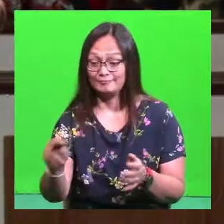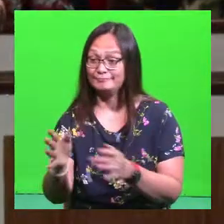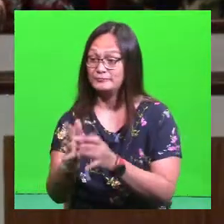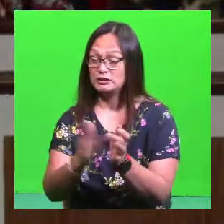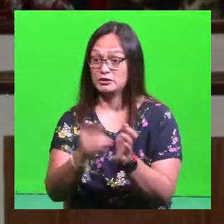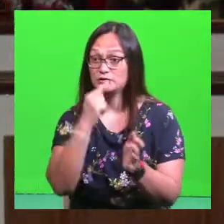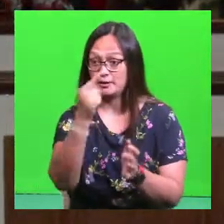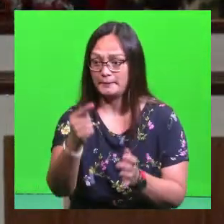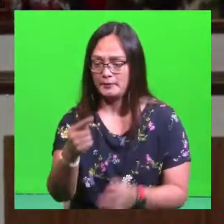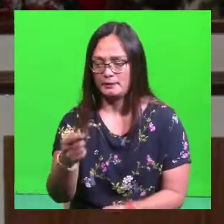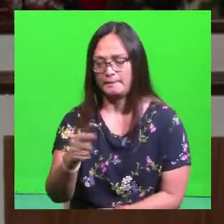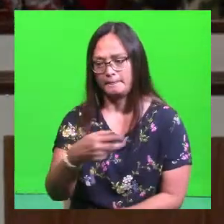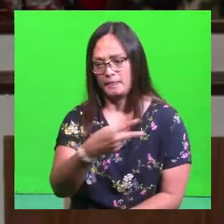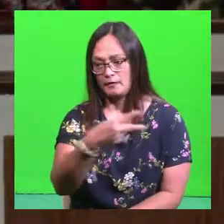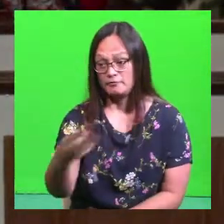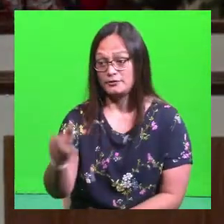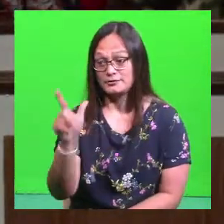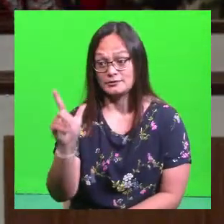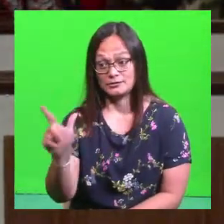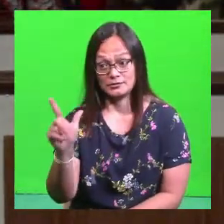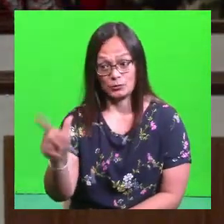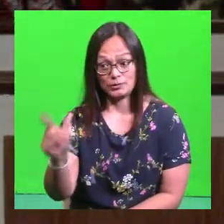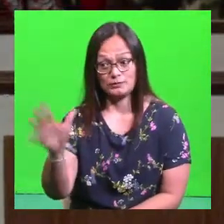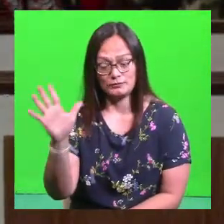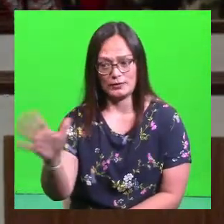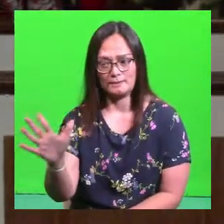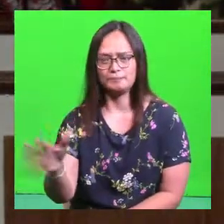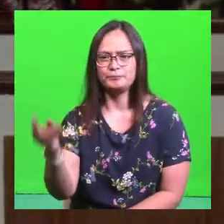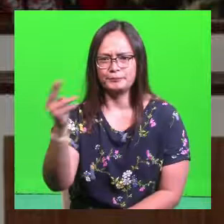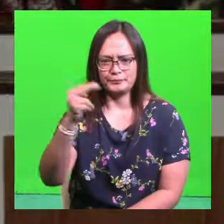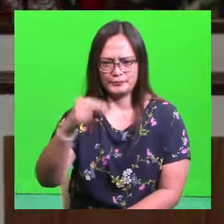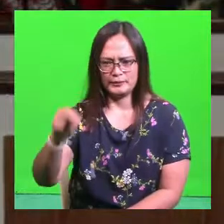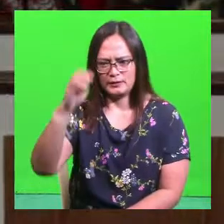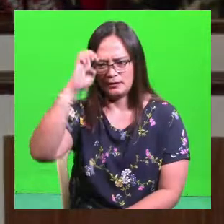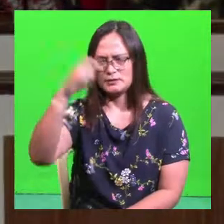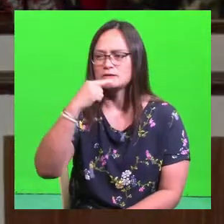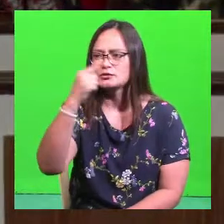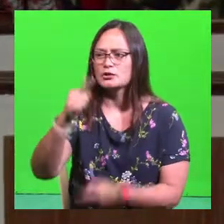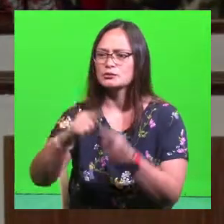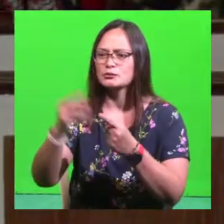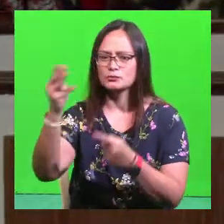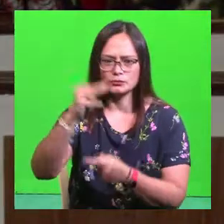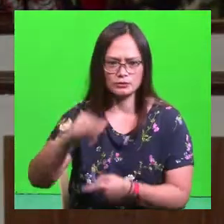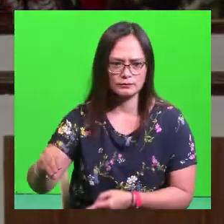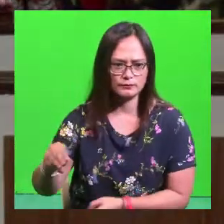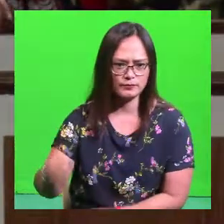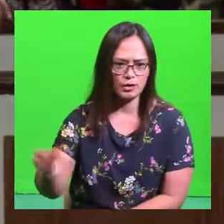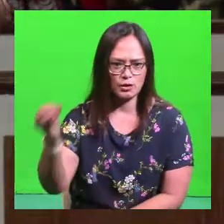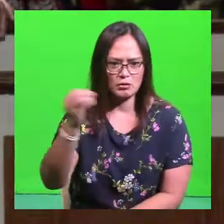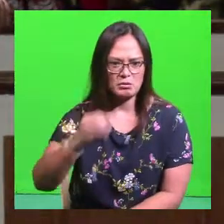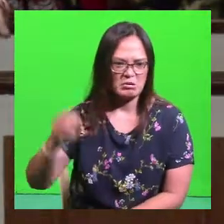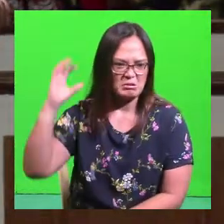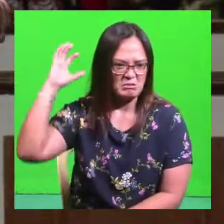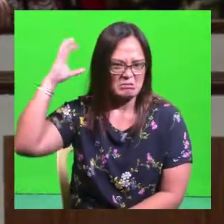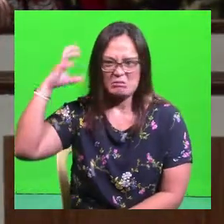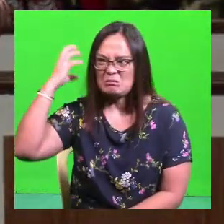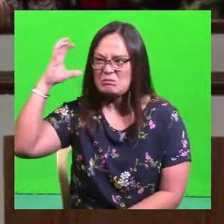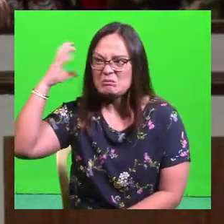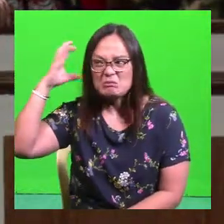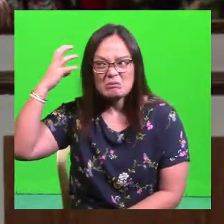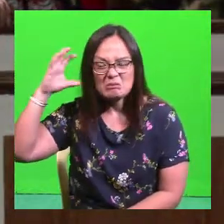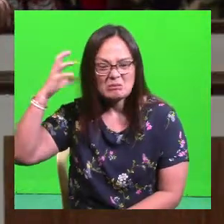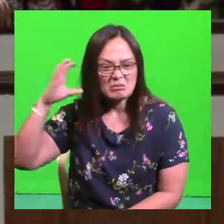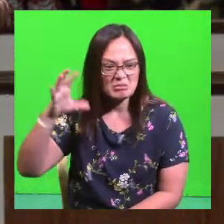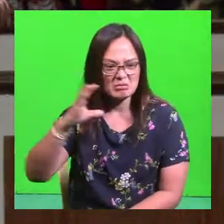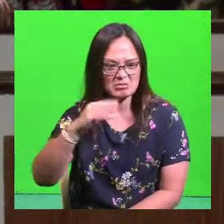he says, then he said unto them, O fools, and slow of heart to believe all that